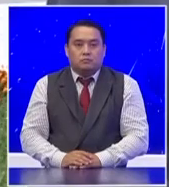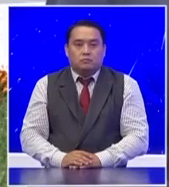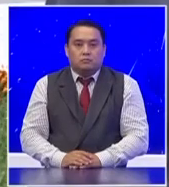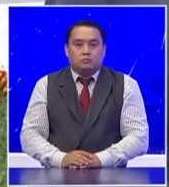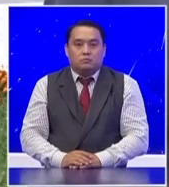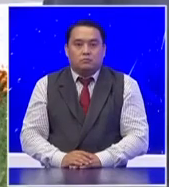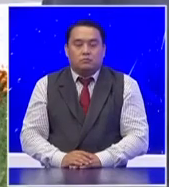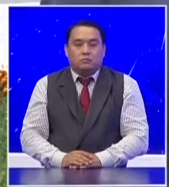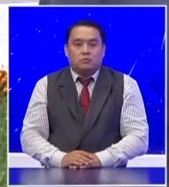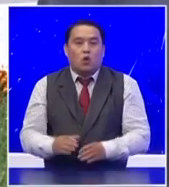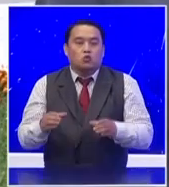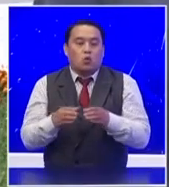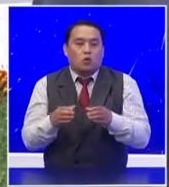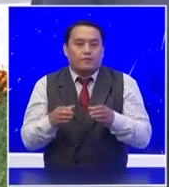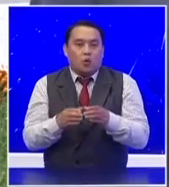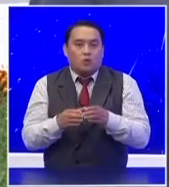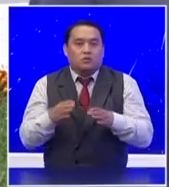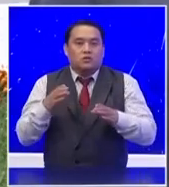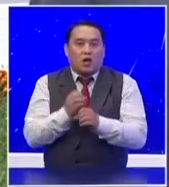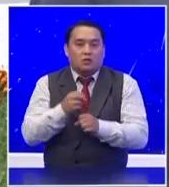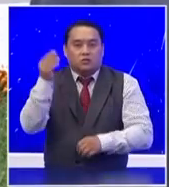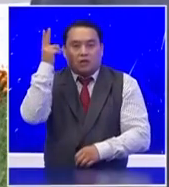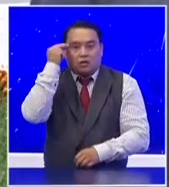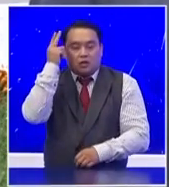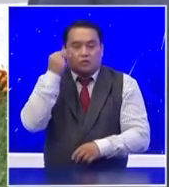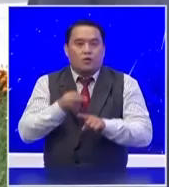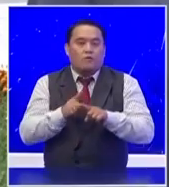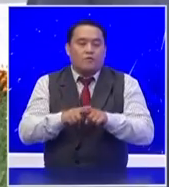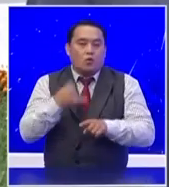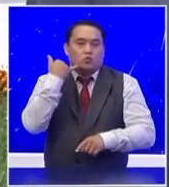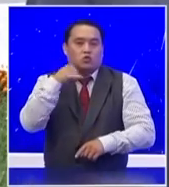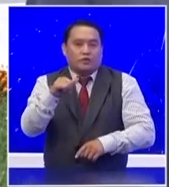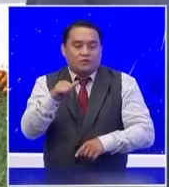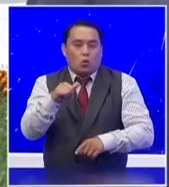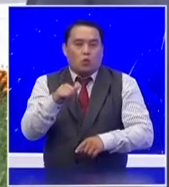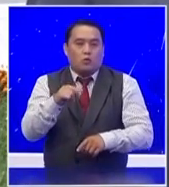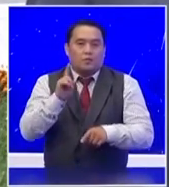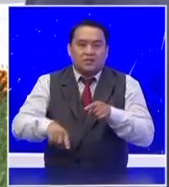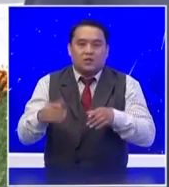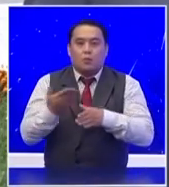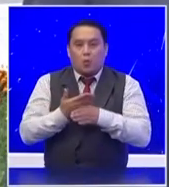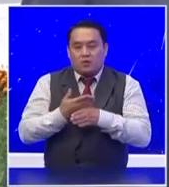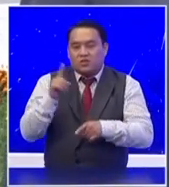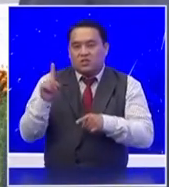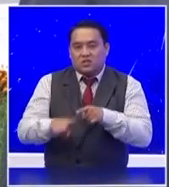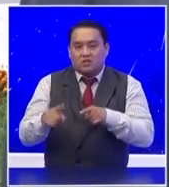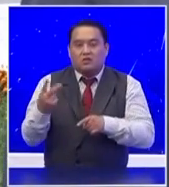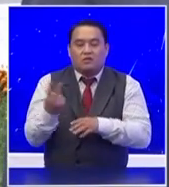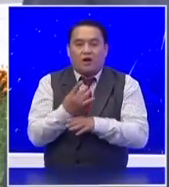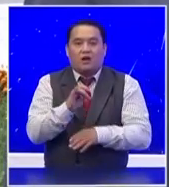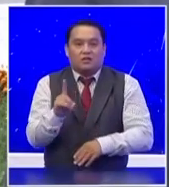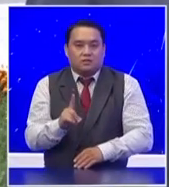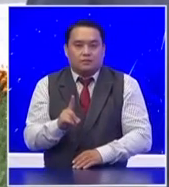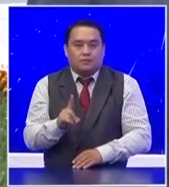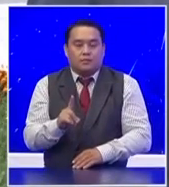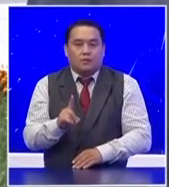За счет работы мобильных бригад снизилось количество вызовов скорой помощи 2 раза. Кроме